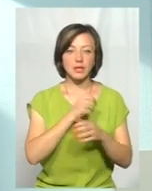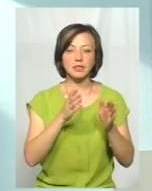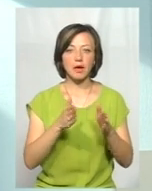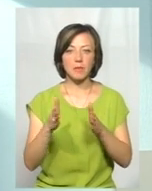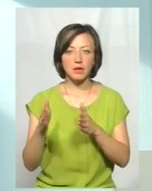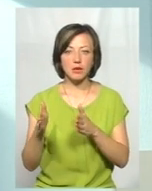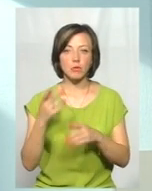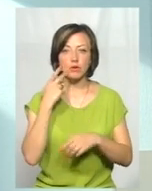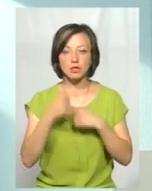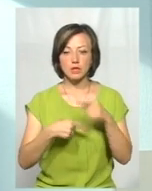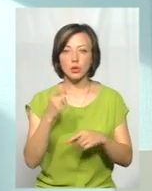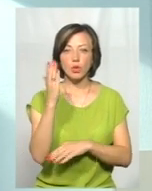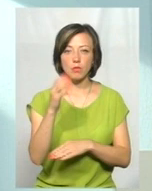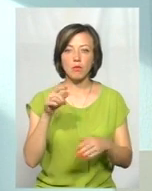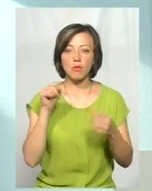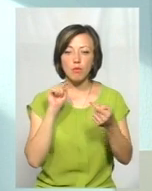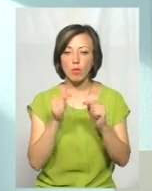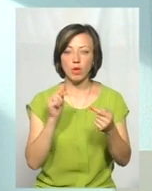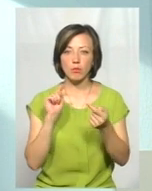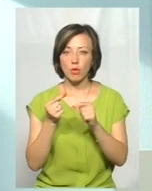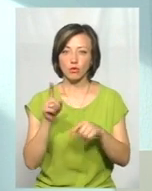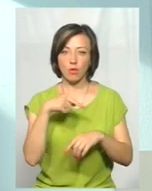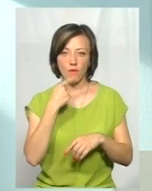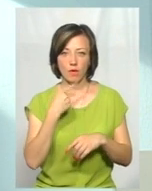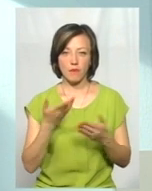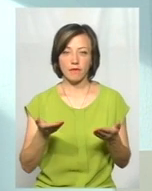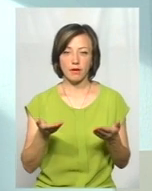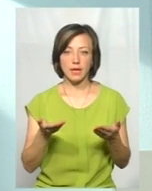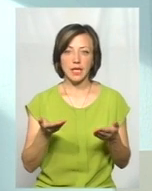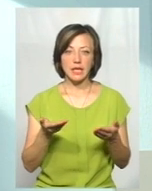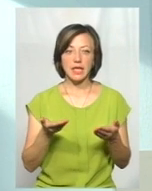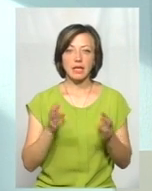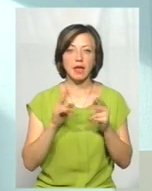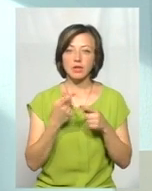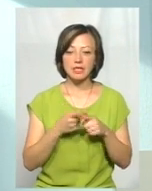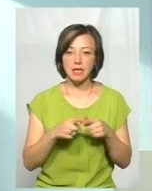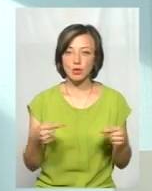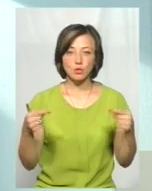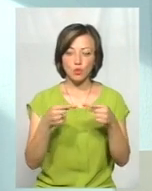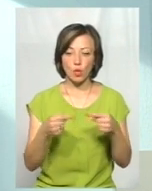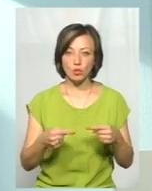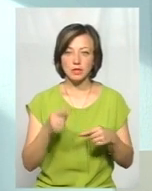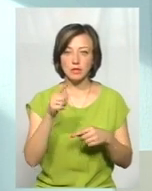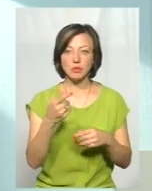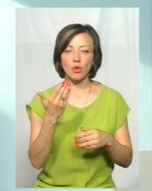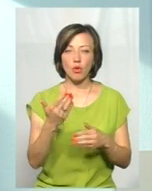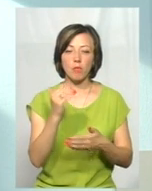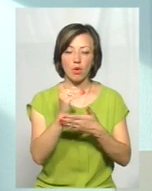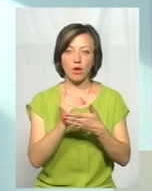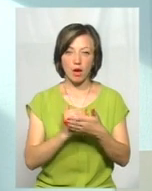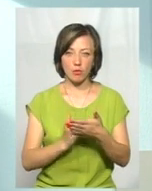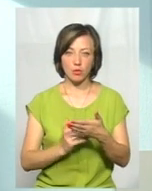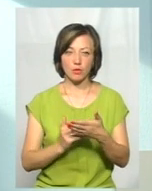стабільно, постійно голосує проти того, що він говорив, і якось це не узгоджується з тим, з його виборчою